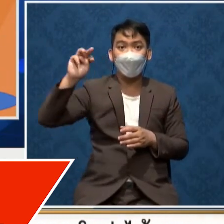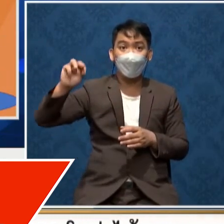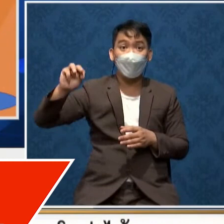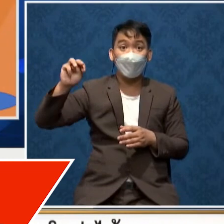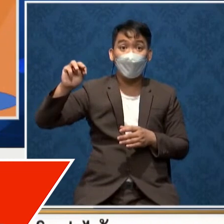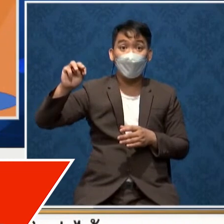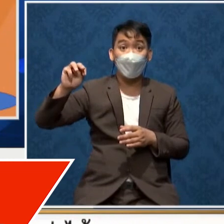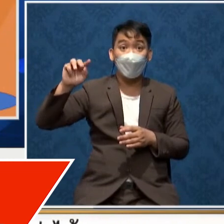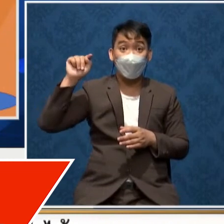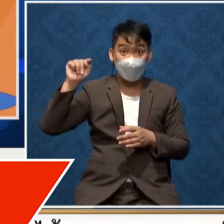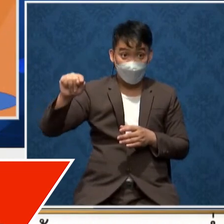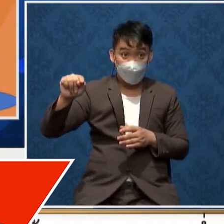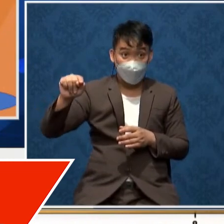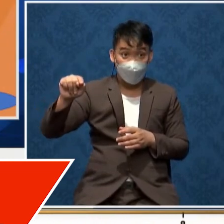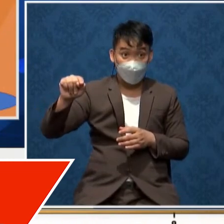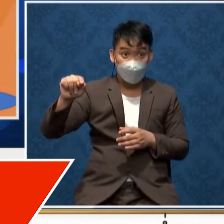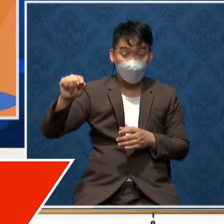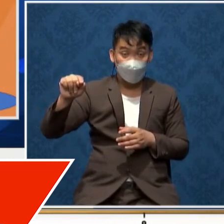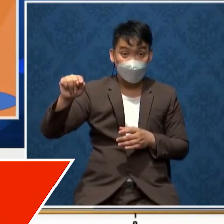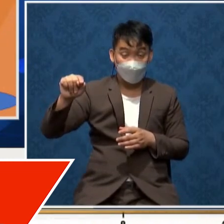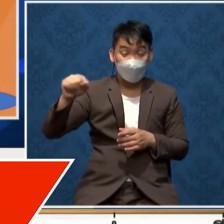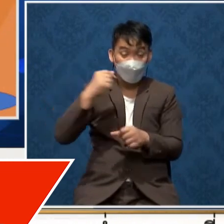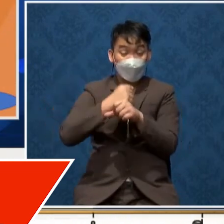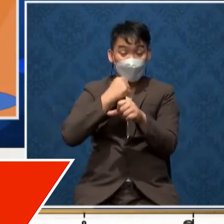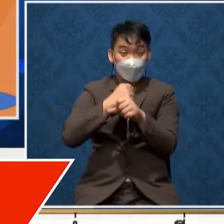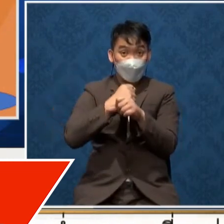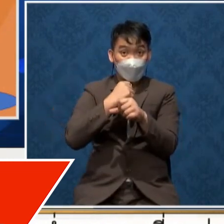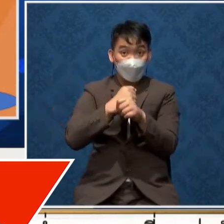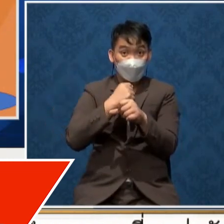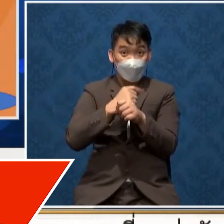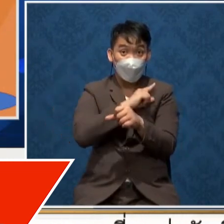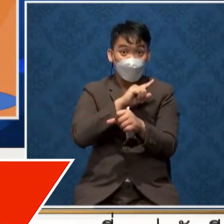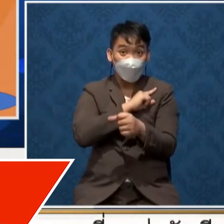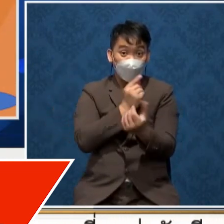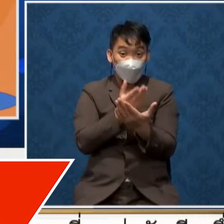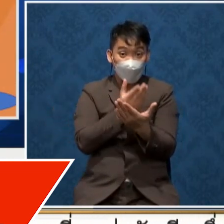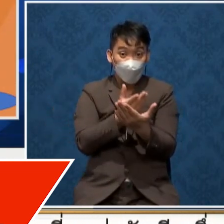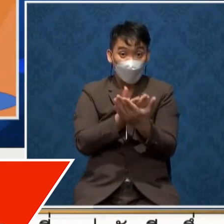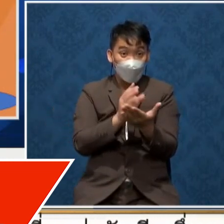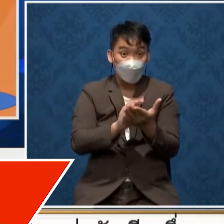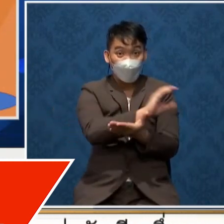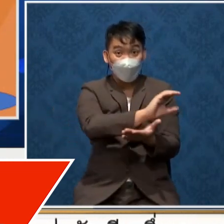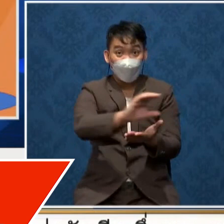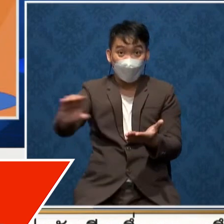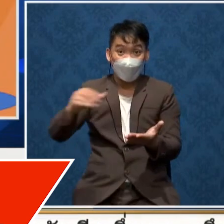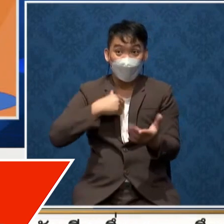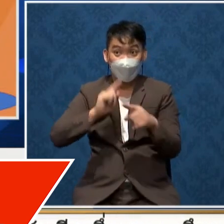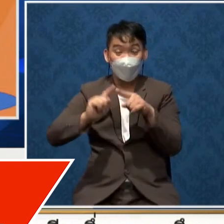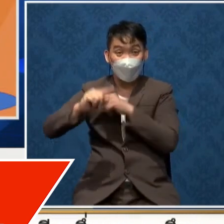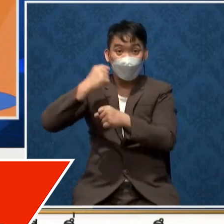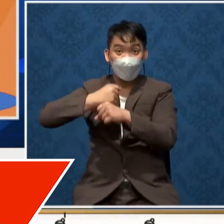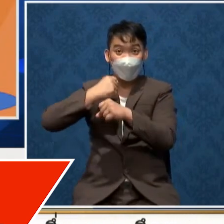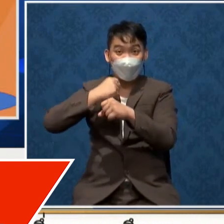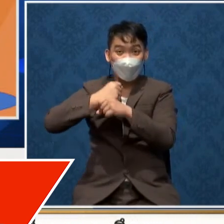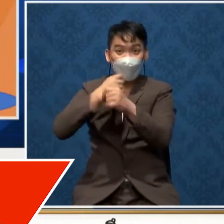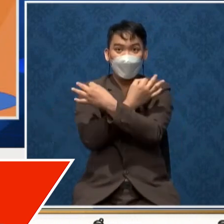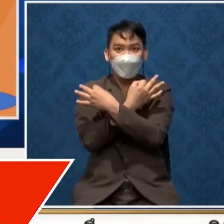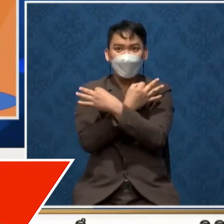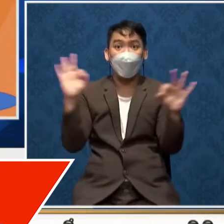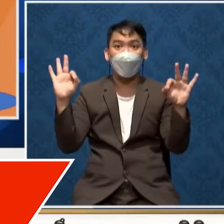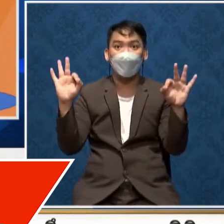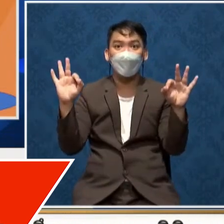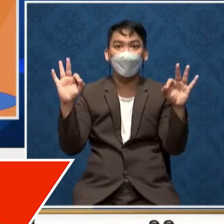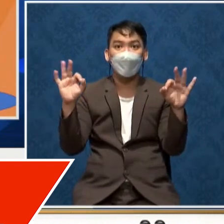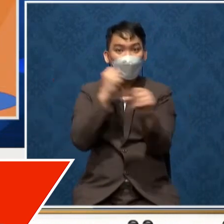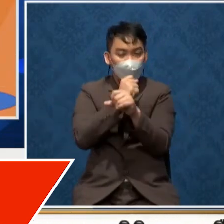ในการบริหารงบประมาณและให้สามารถปฏิบัติหน้าที่ได้อย่างอิสระและมีประสิทธิภา